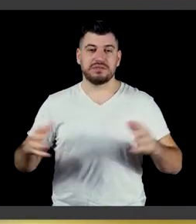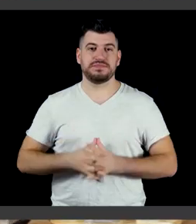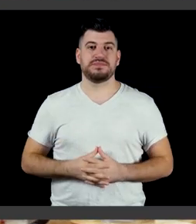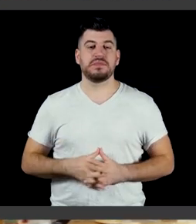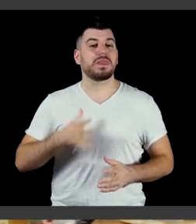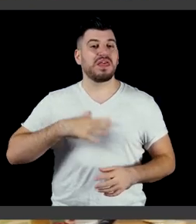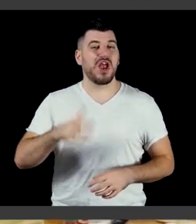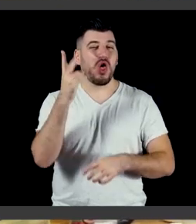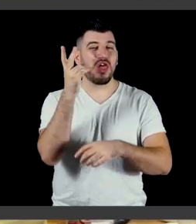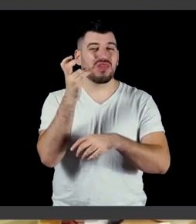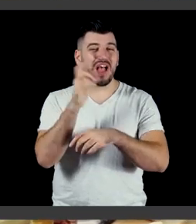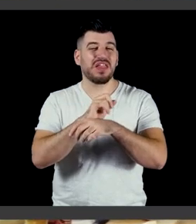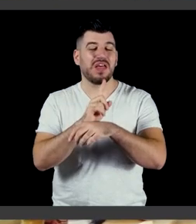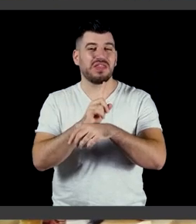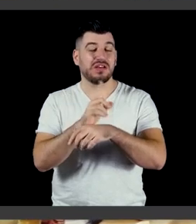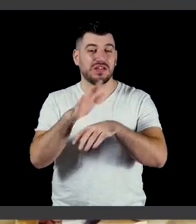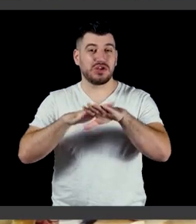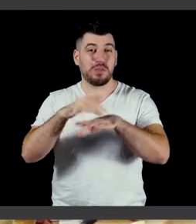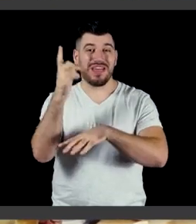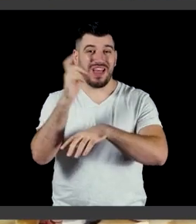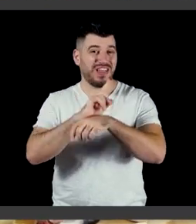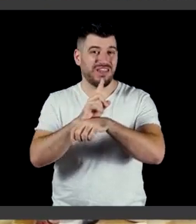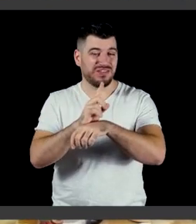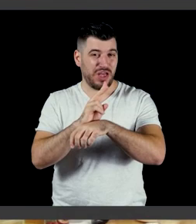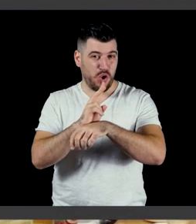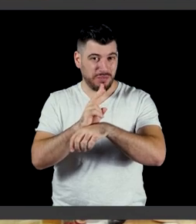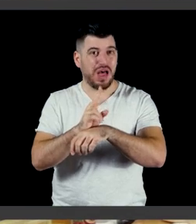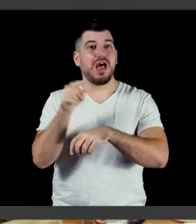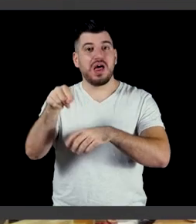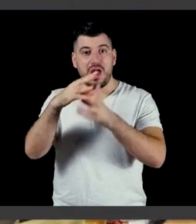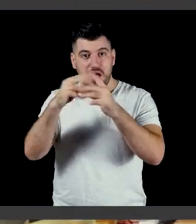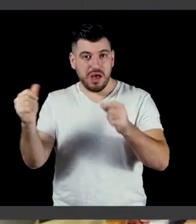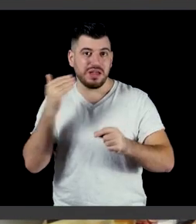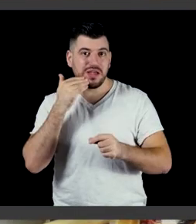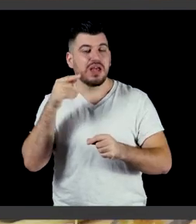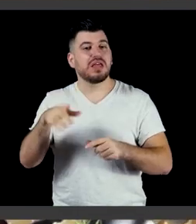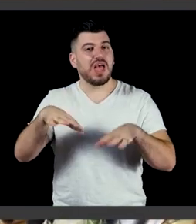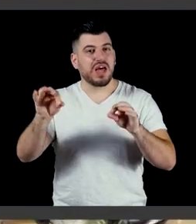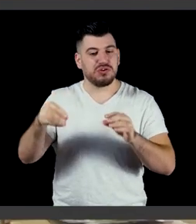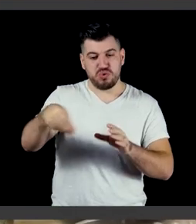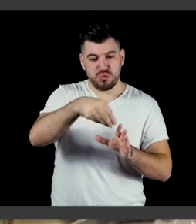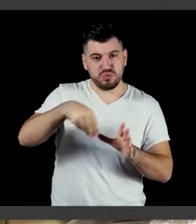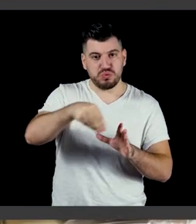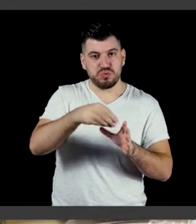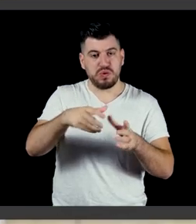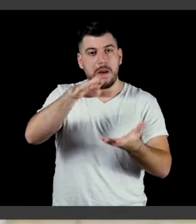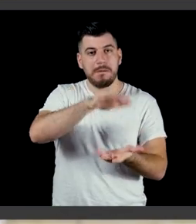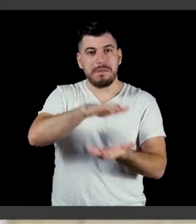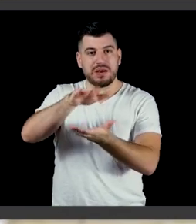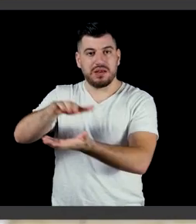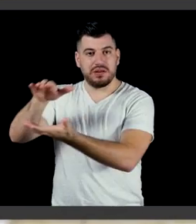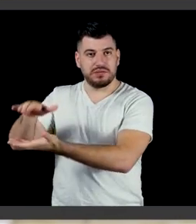Θέλω 10 δευτερόλεπτα για να λιώσει το τυρί. Όση ώρα κάνει να λιώσει το τυρί, θα αρχίσω να βάλω τη σάλτσα μου πάνω στα μπέργκερ.